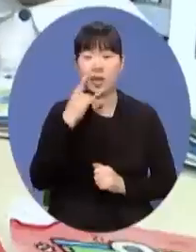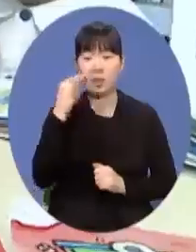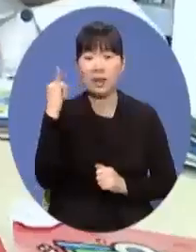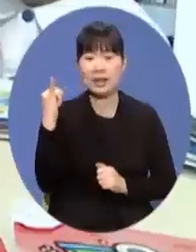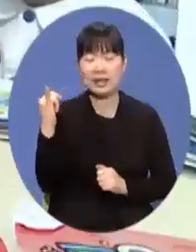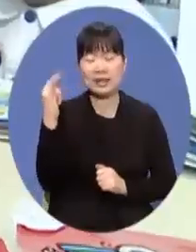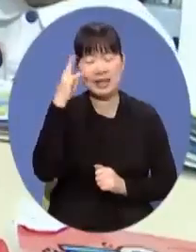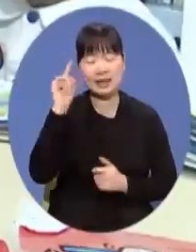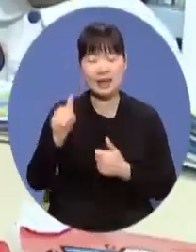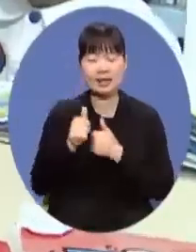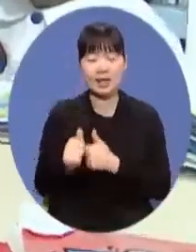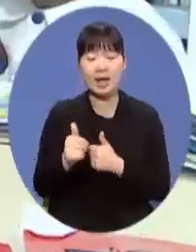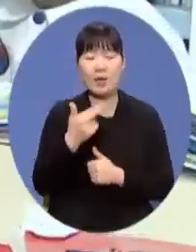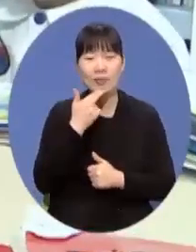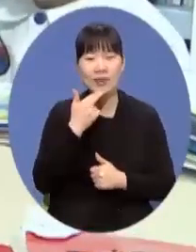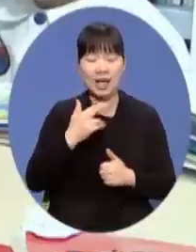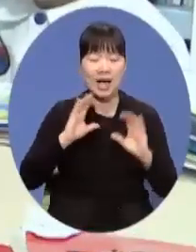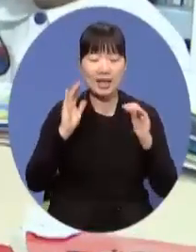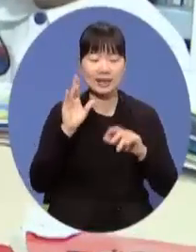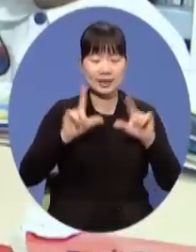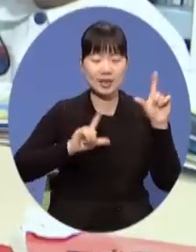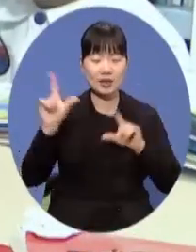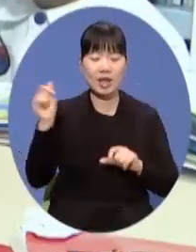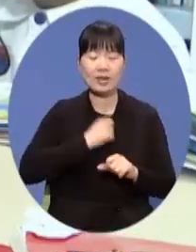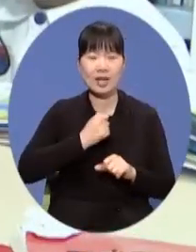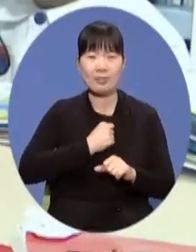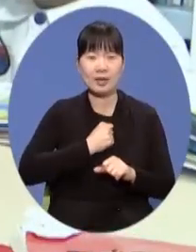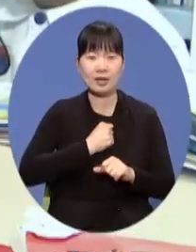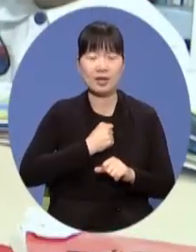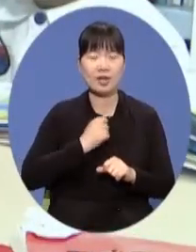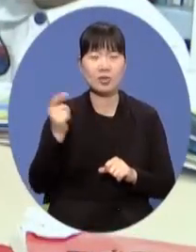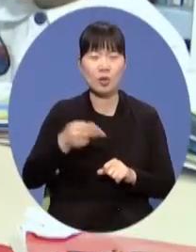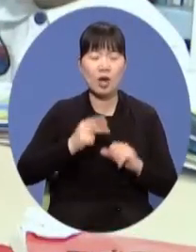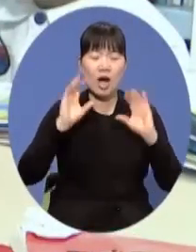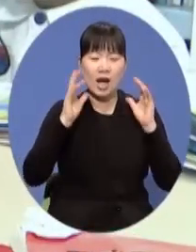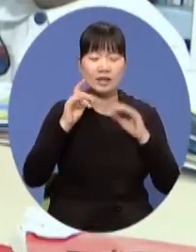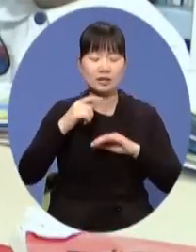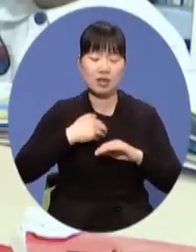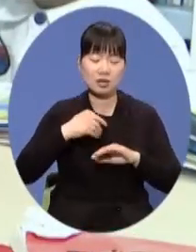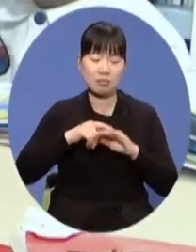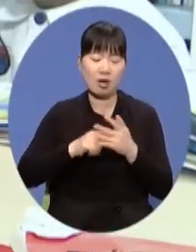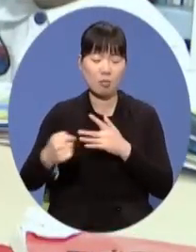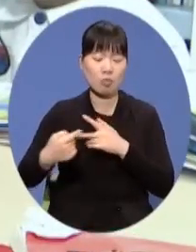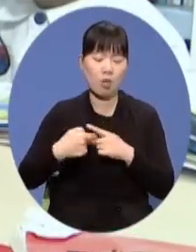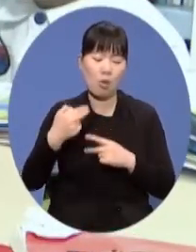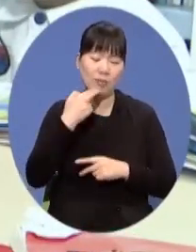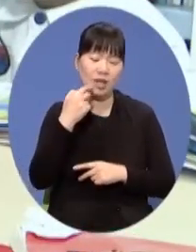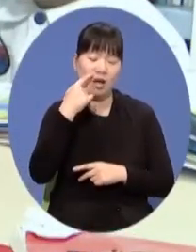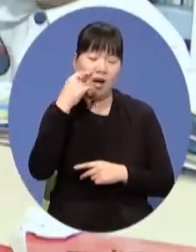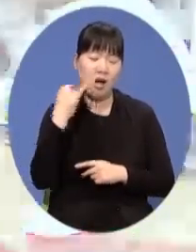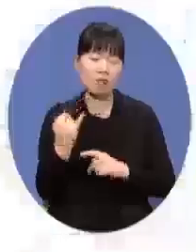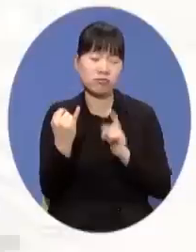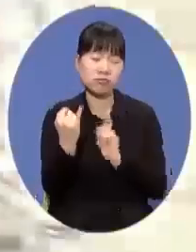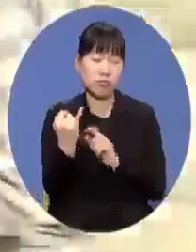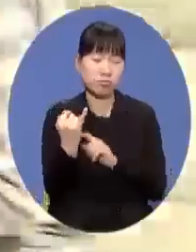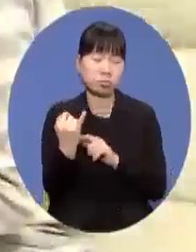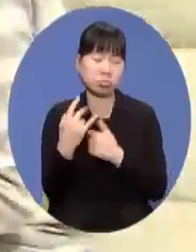엄마는 생각대로 따라와 주지 않는 아이의 태도에 답답할 뿐이고 아이는 자기 마음을 알아주지 않는 엄마가